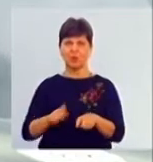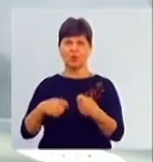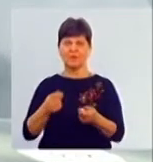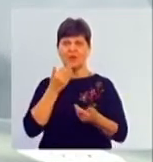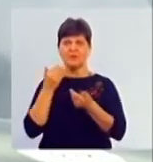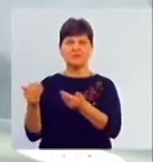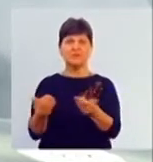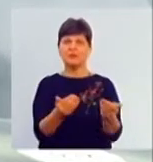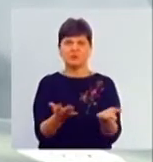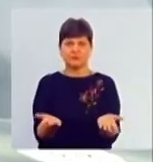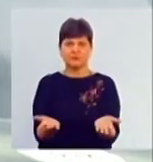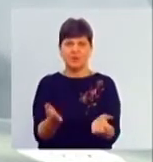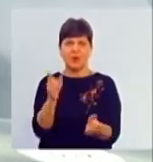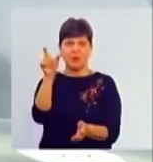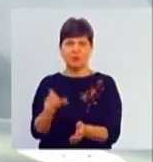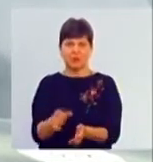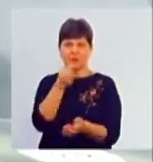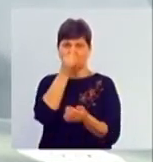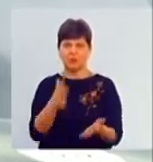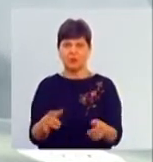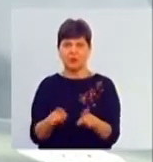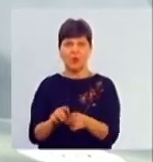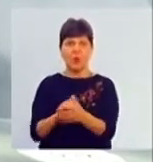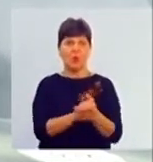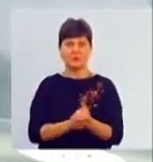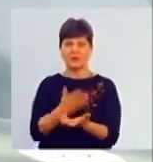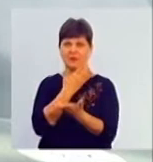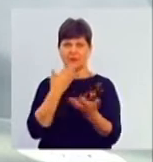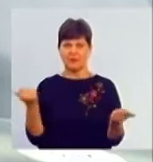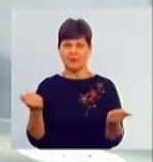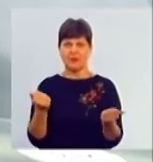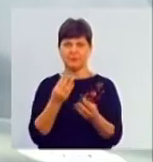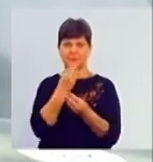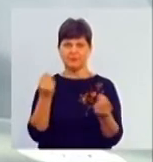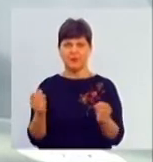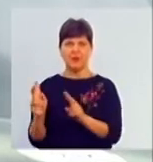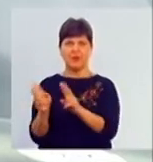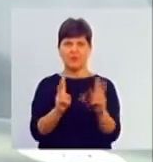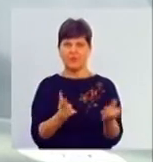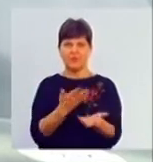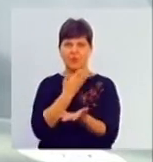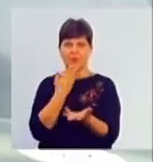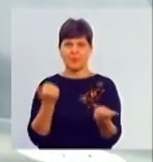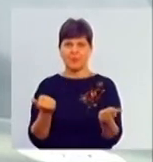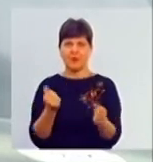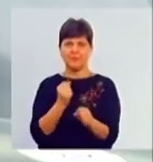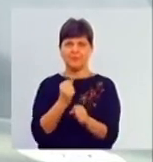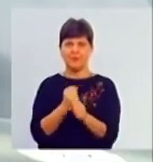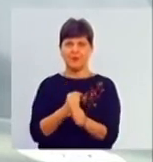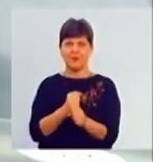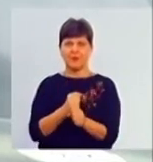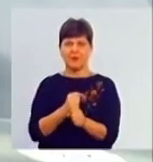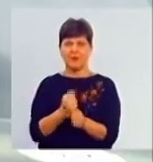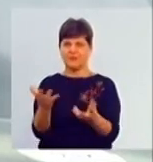ця людина більше не може, тому що такої організації не існує, вона зникла, ні в кого вона довідку відповідно, що працювала там, також не може